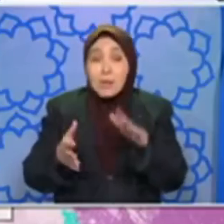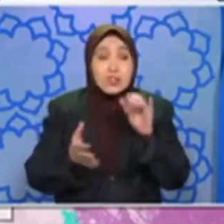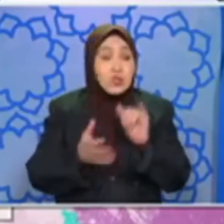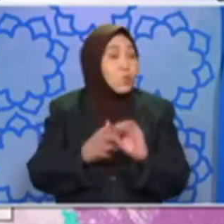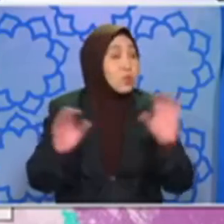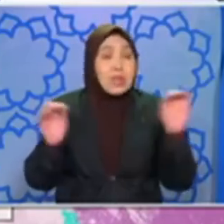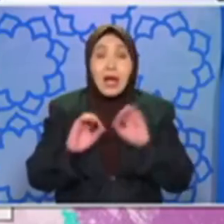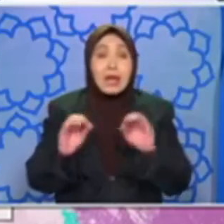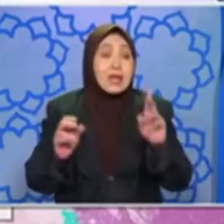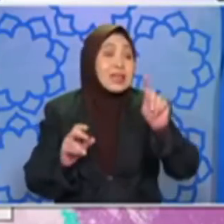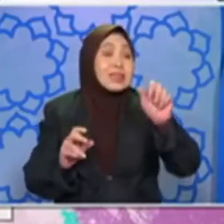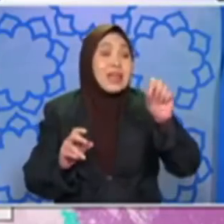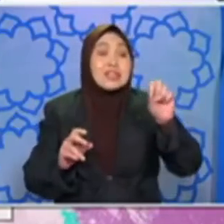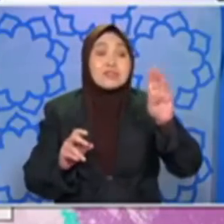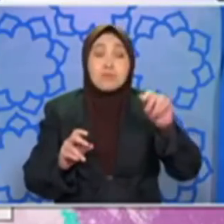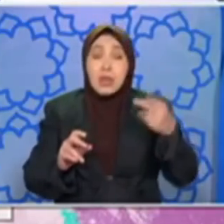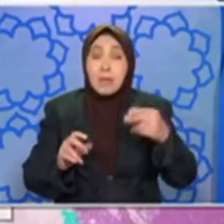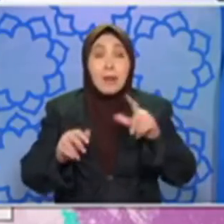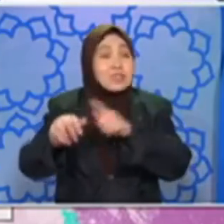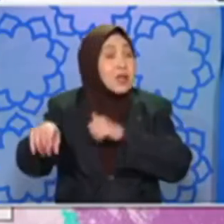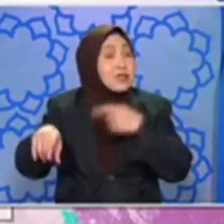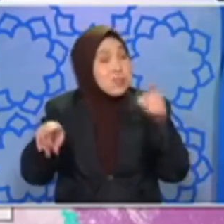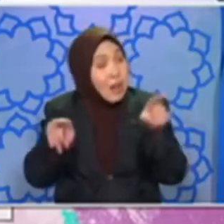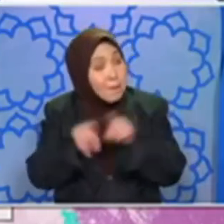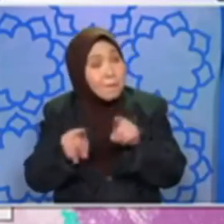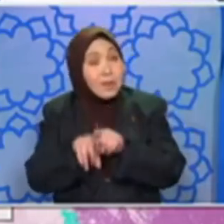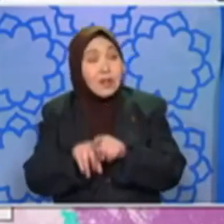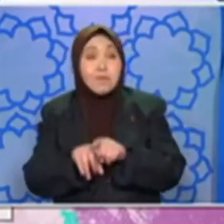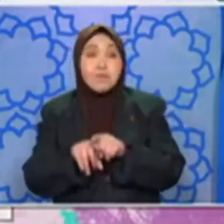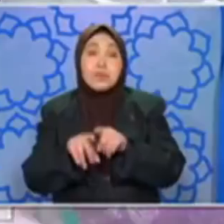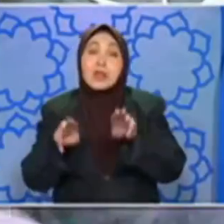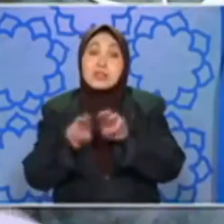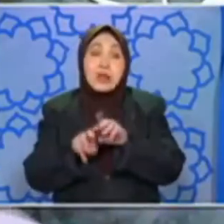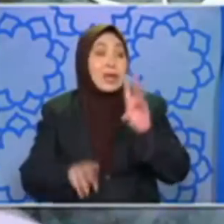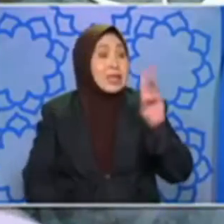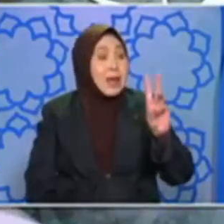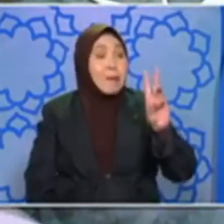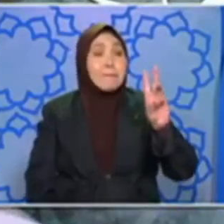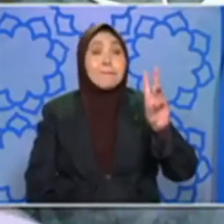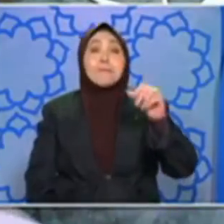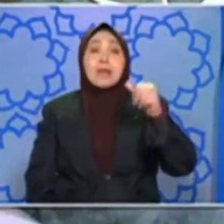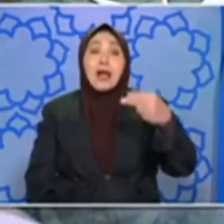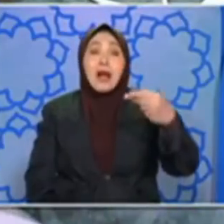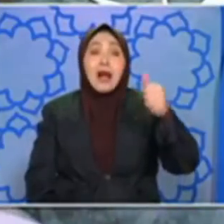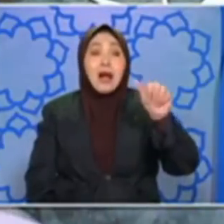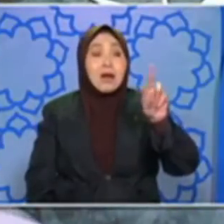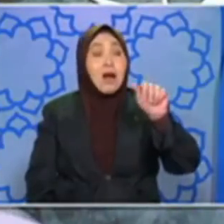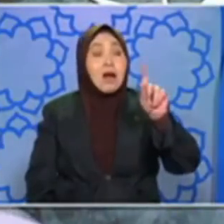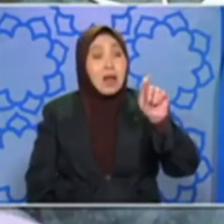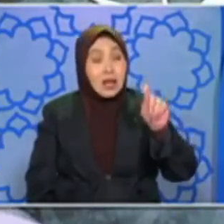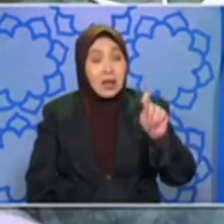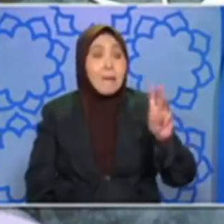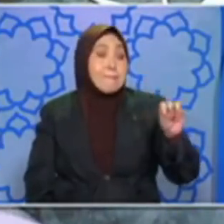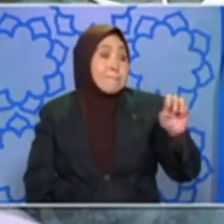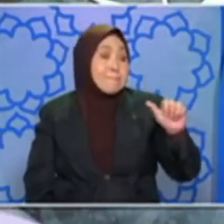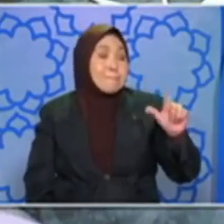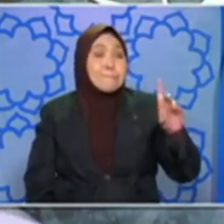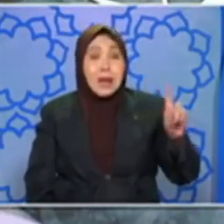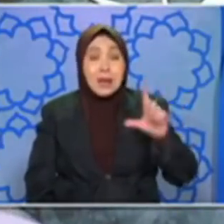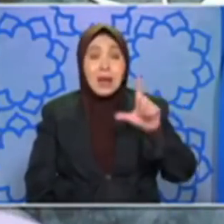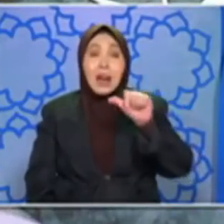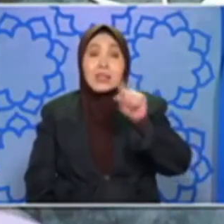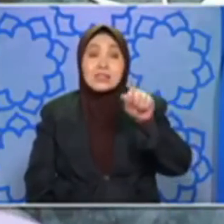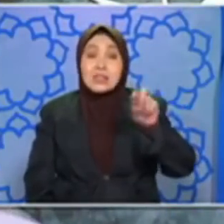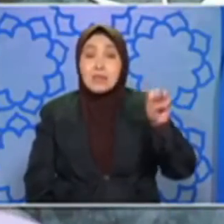ada tajdid. Panjangnya sama juga, dibaca seperti mana? 6 harakat. Mad lazim harfi mukhaffaf. Wallahu